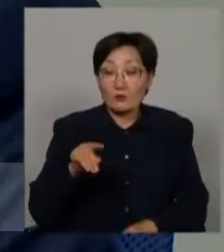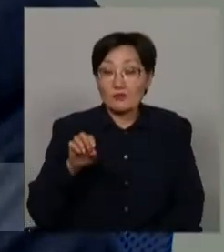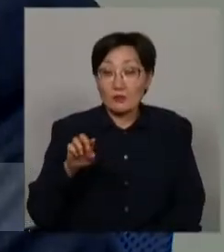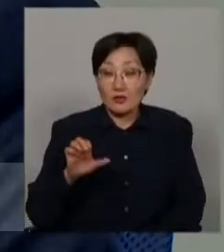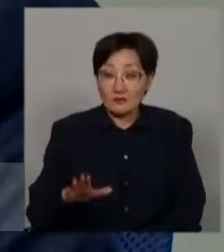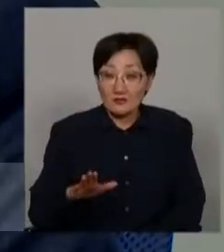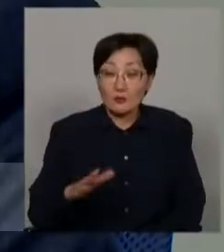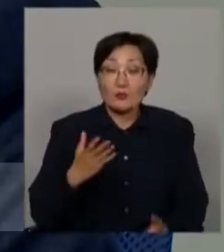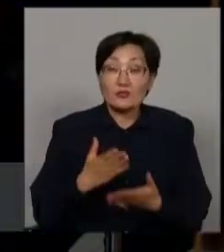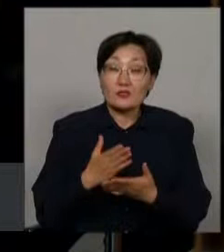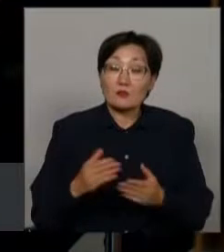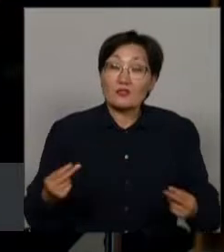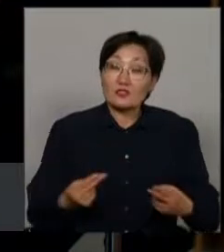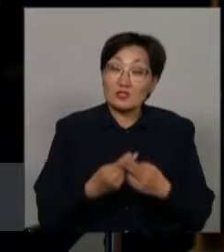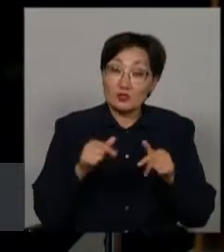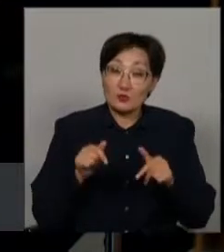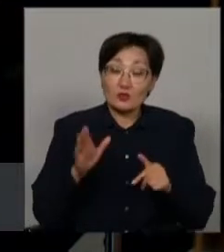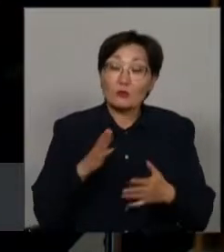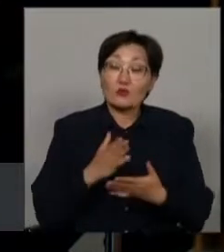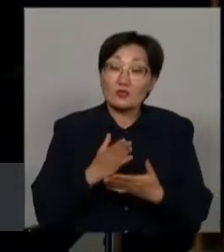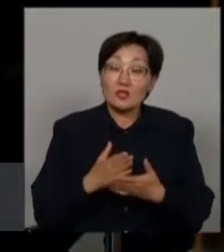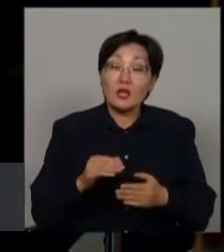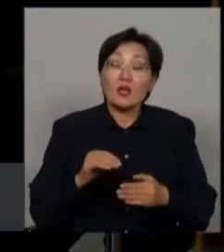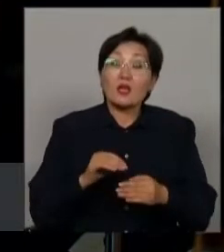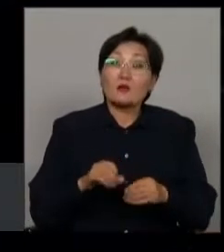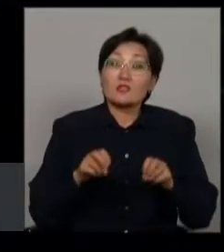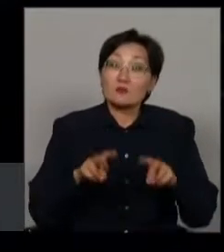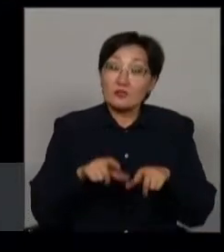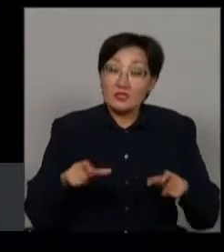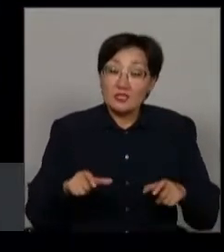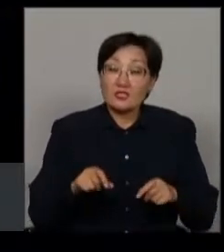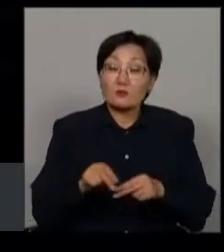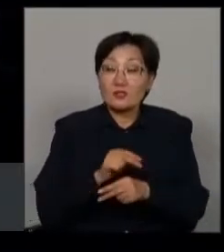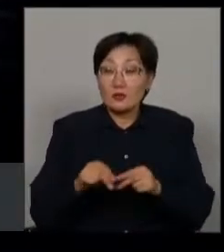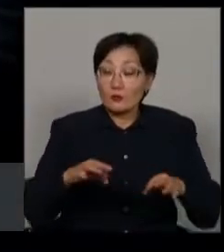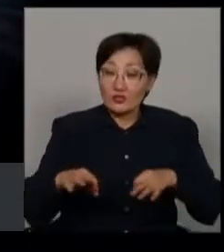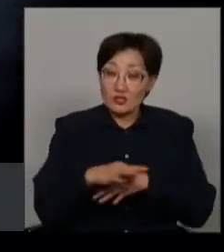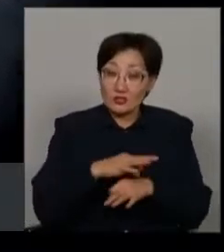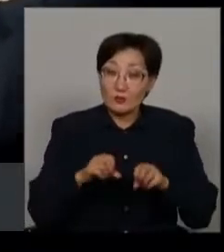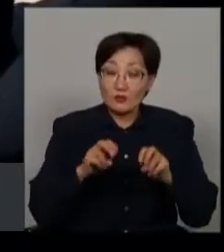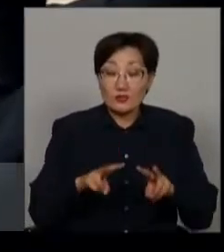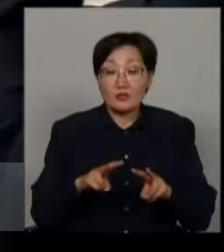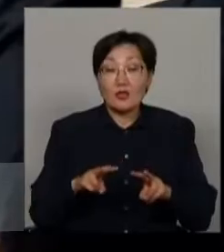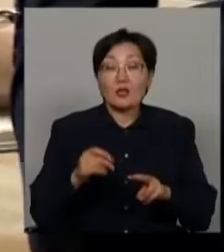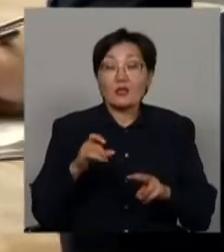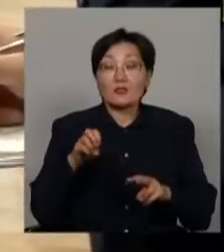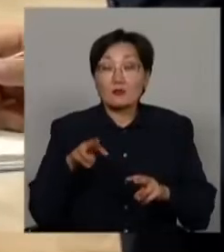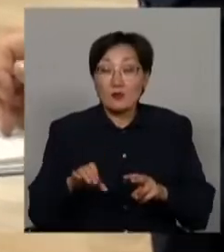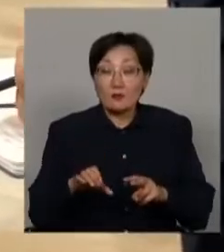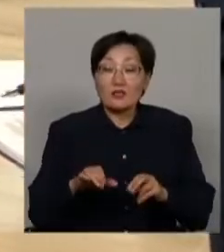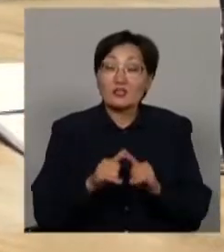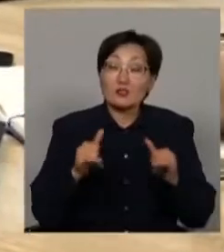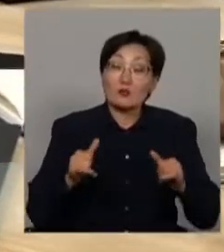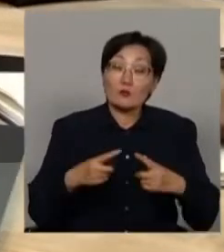Ауизбаева расположился в Астане. Здесь будут находиться пресс-служба, специалисты, координаторы проектов, специалисты по СММ-продвижению.